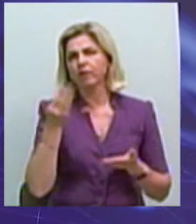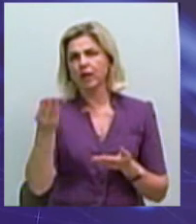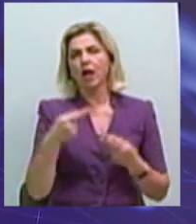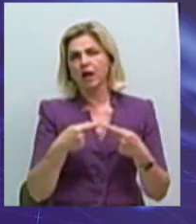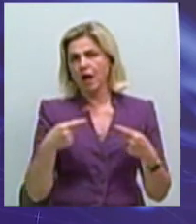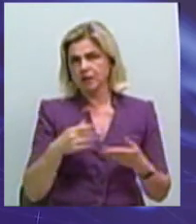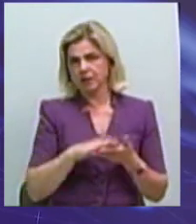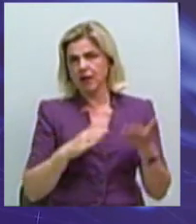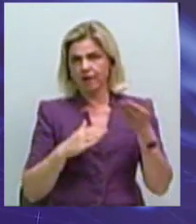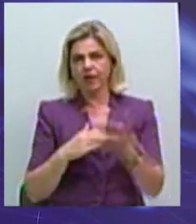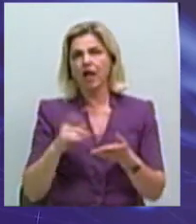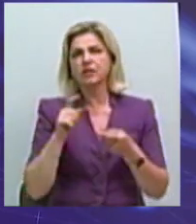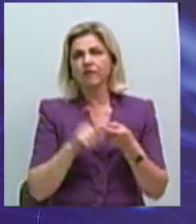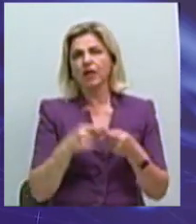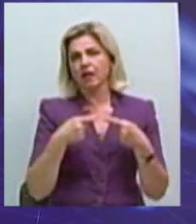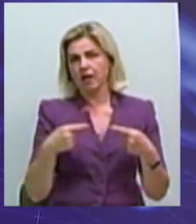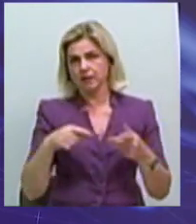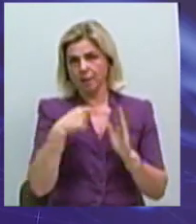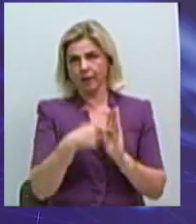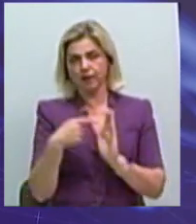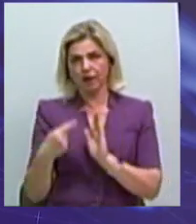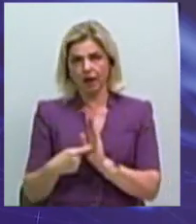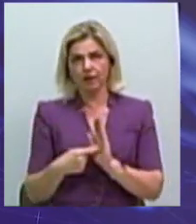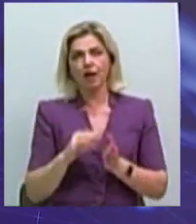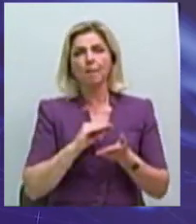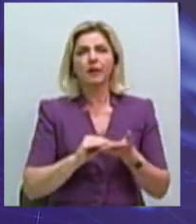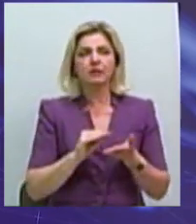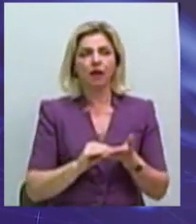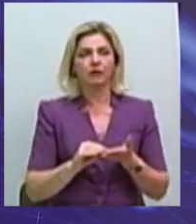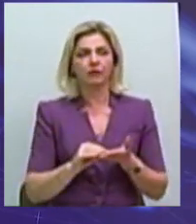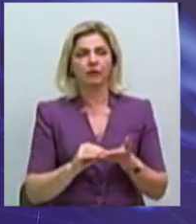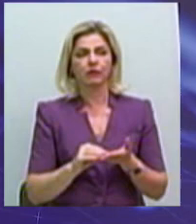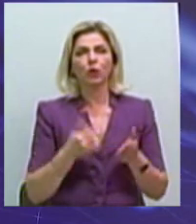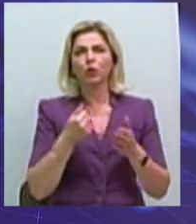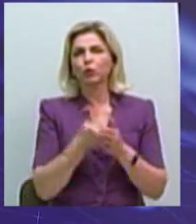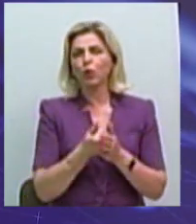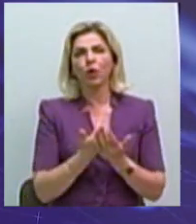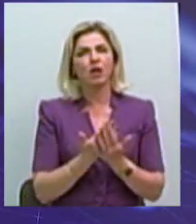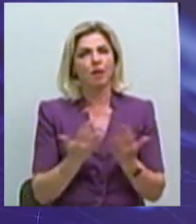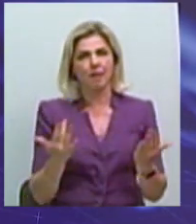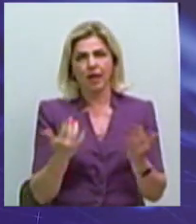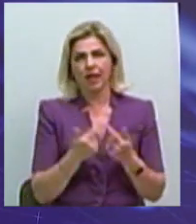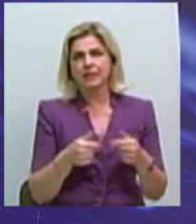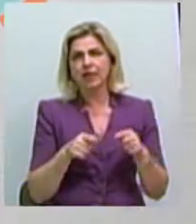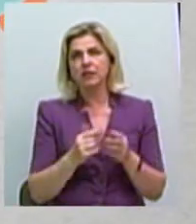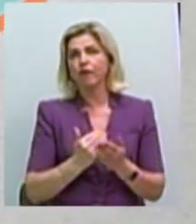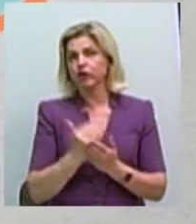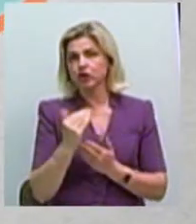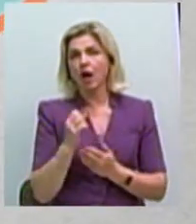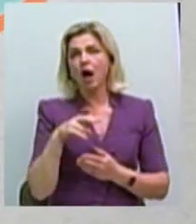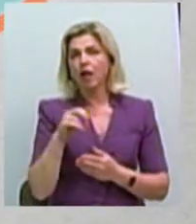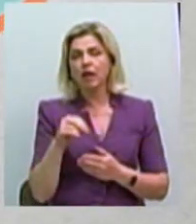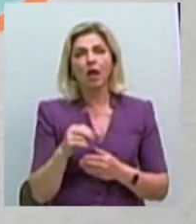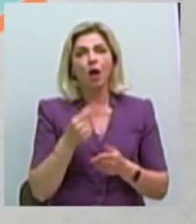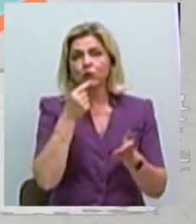водопостачання, і зовсім багато інших питань. Писали до різноманітних інстанцій вищих, але достукатись до